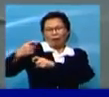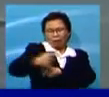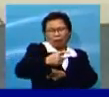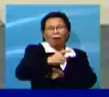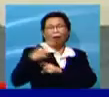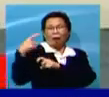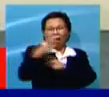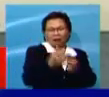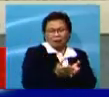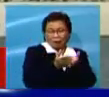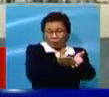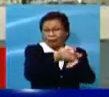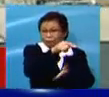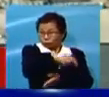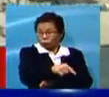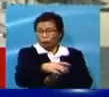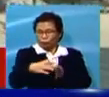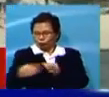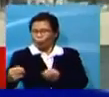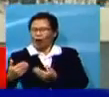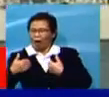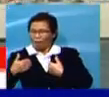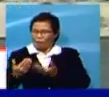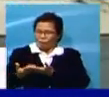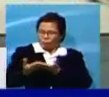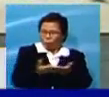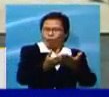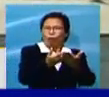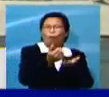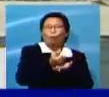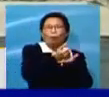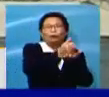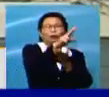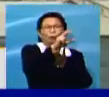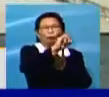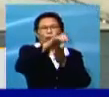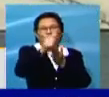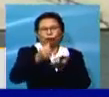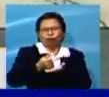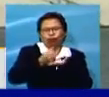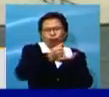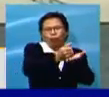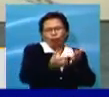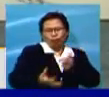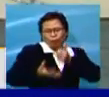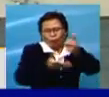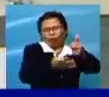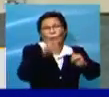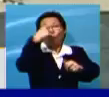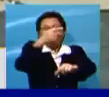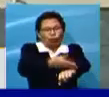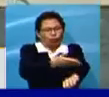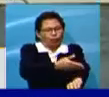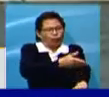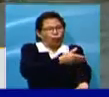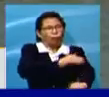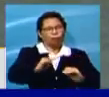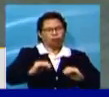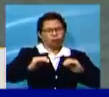menghadiahkan kapal peronda itu, Jepun turut menawarkan bantuan berjumlah RM30 juta bagi menaik taraf kemudahan kapal-kapal